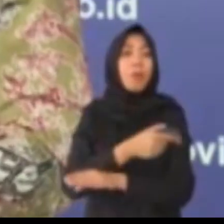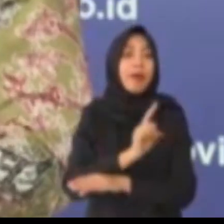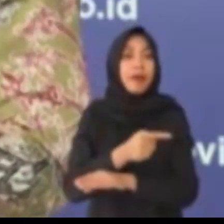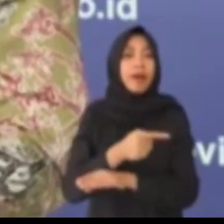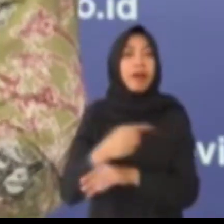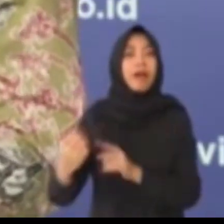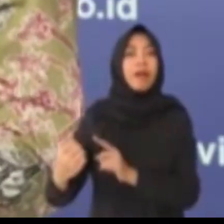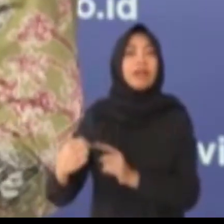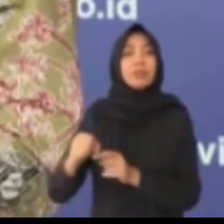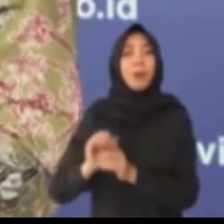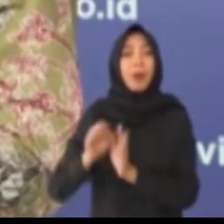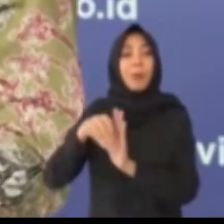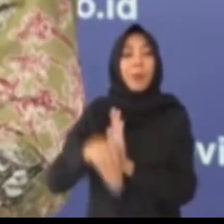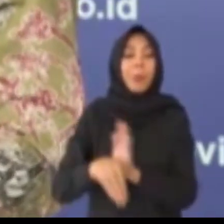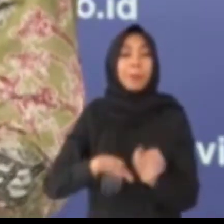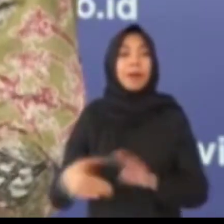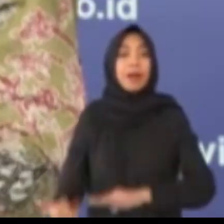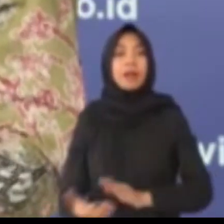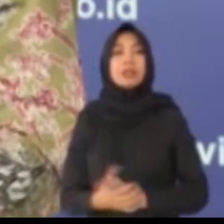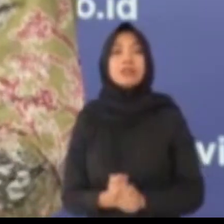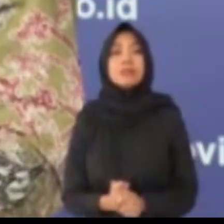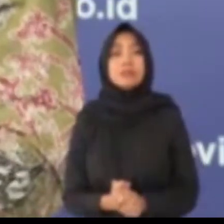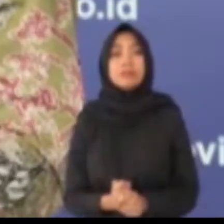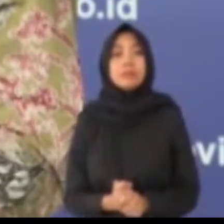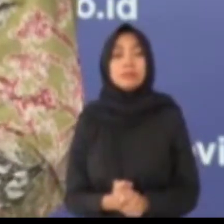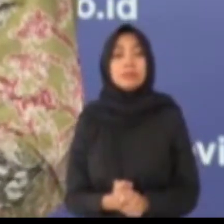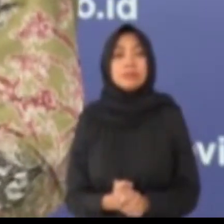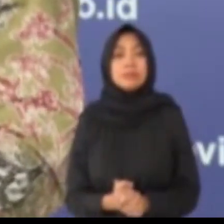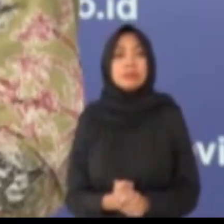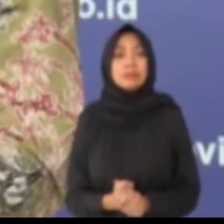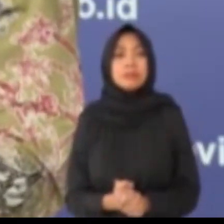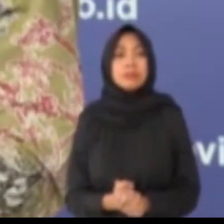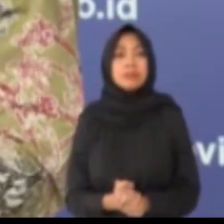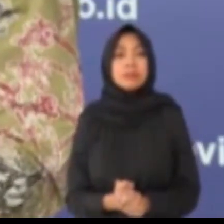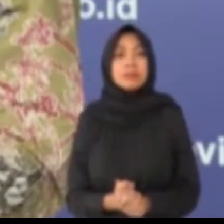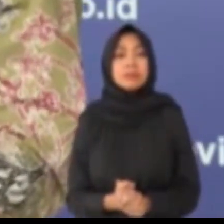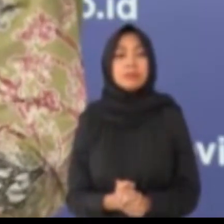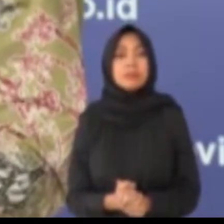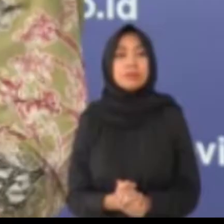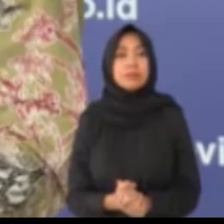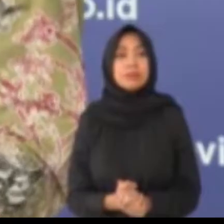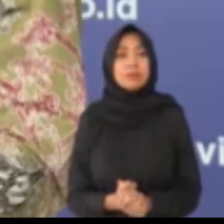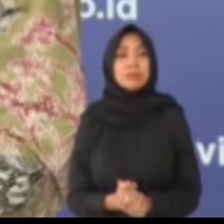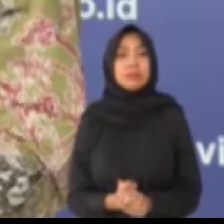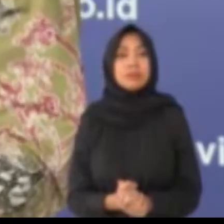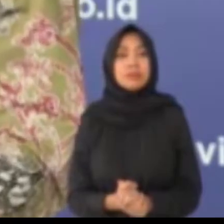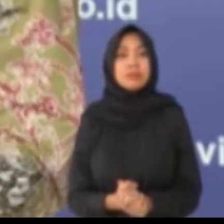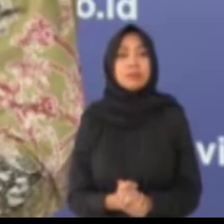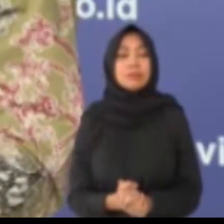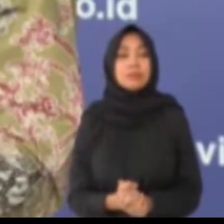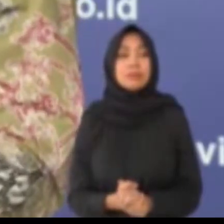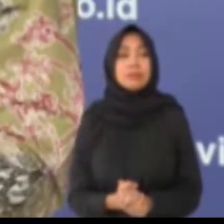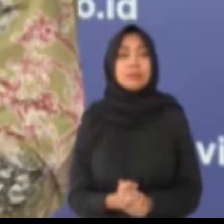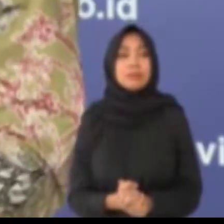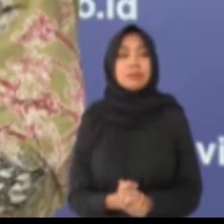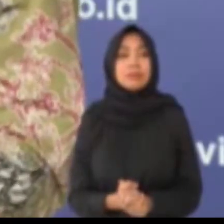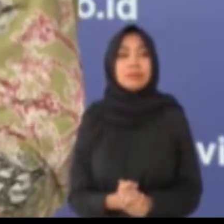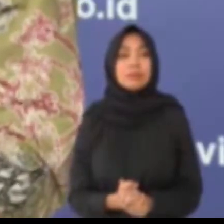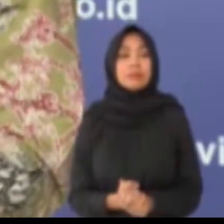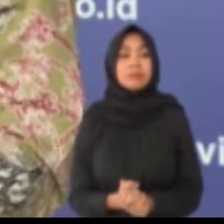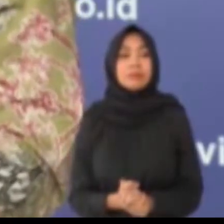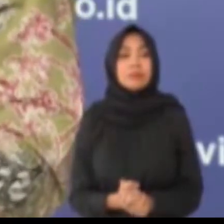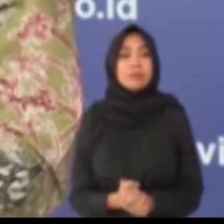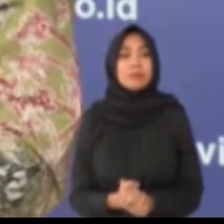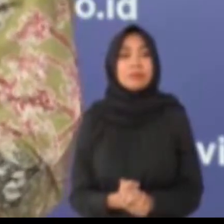ini diantaranya kita melihat bahwa faktor penyakit